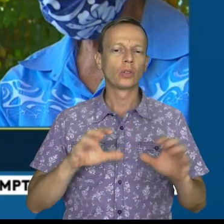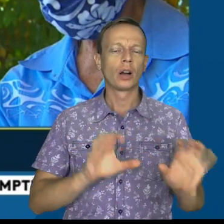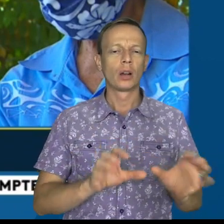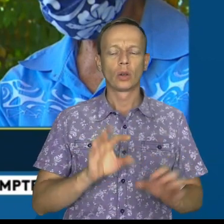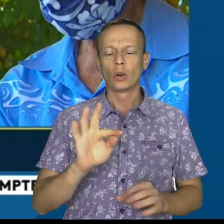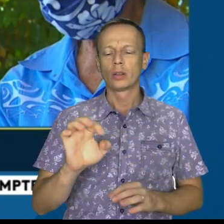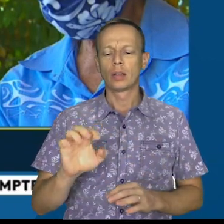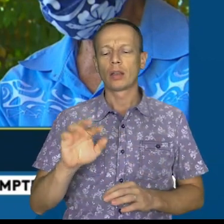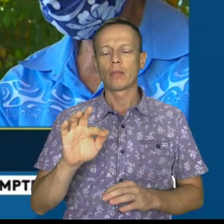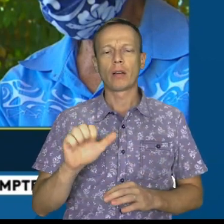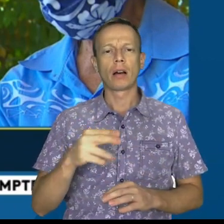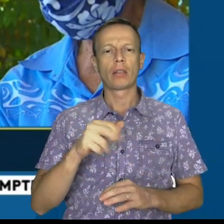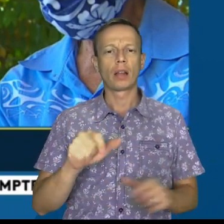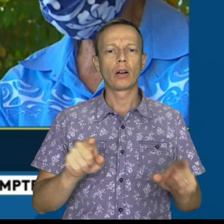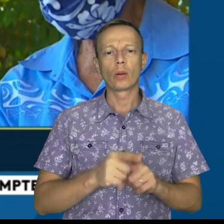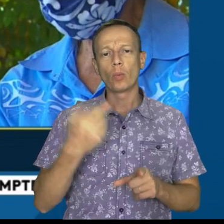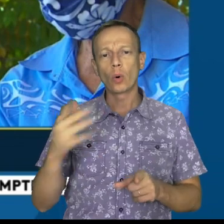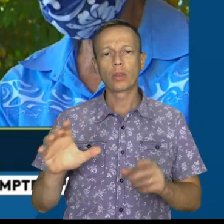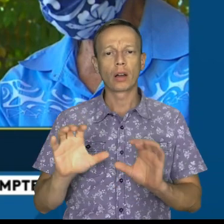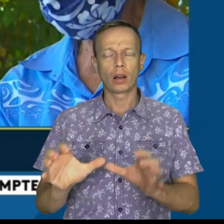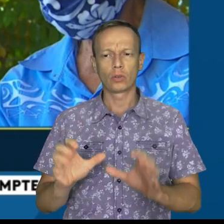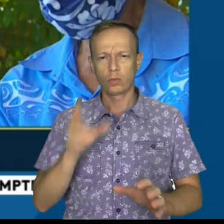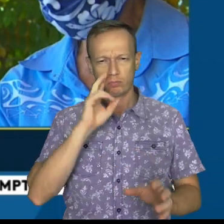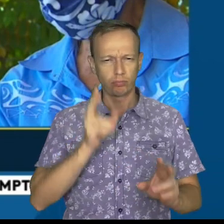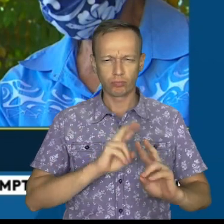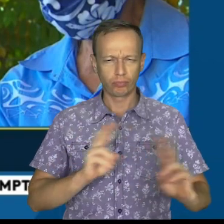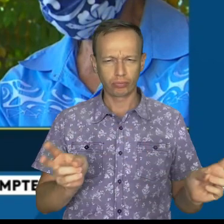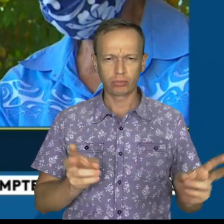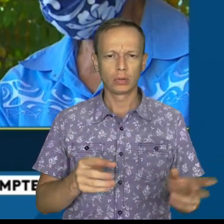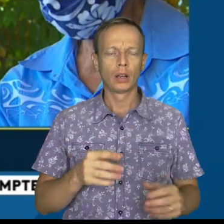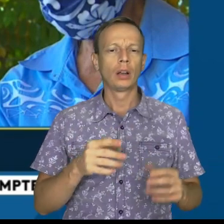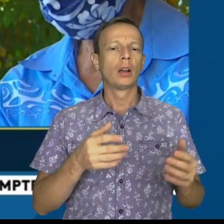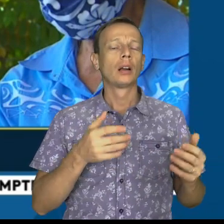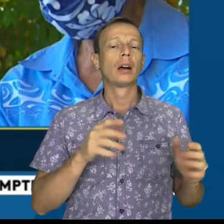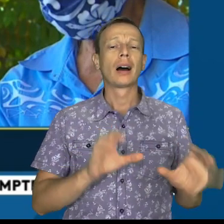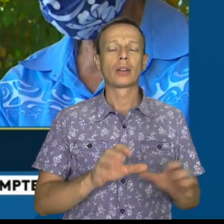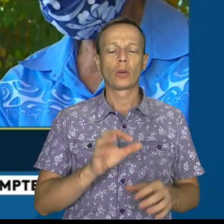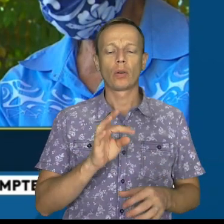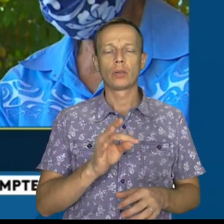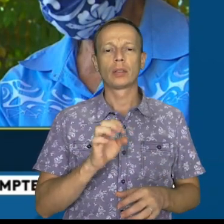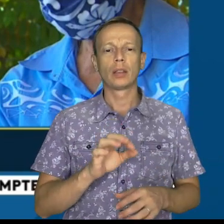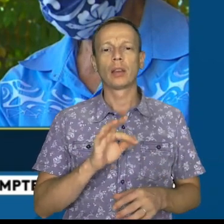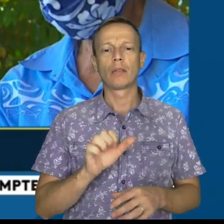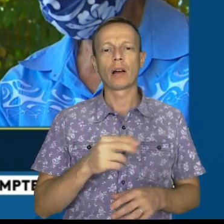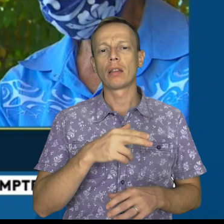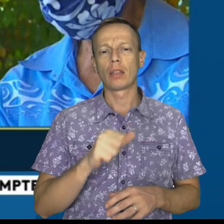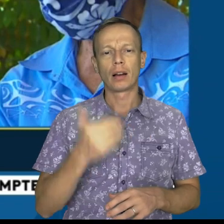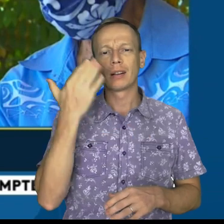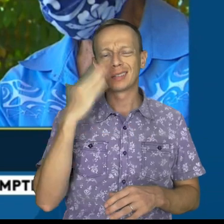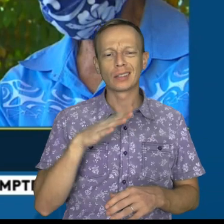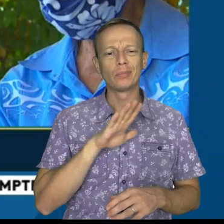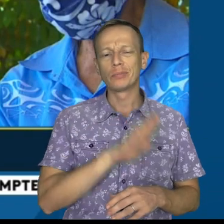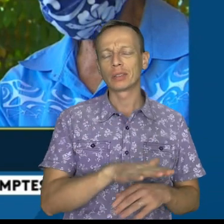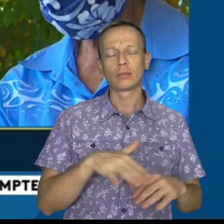Radio Tefana avec les autres radios. Ça n'a rien à voir, l'affaire de Radio Tefana, c'est une affaire éminemment politique, c'est